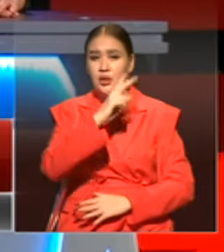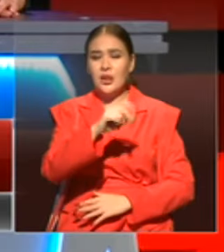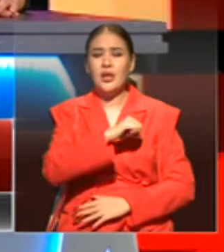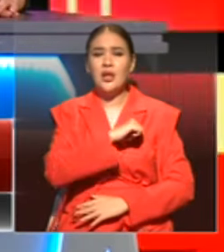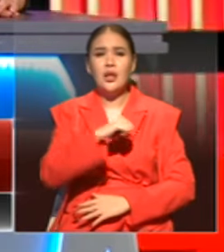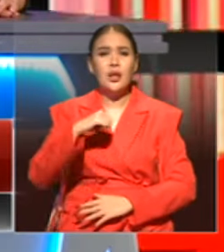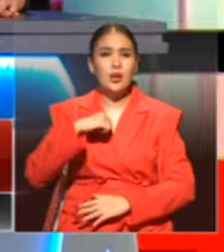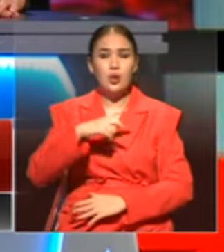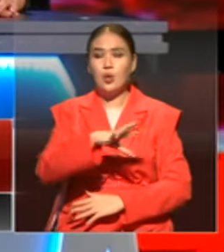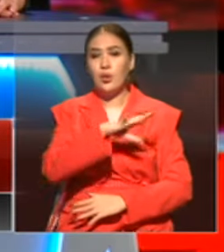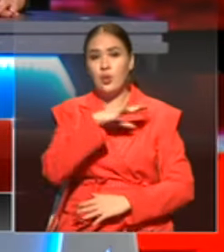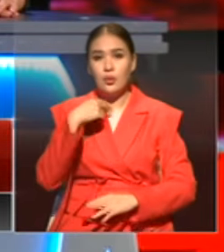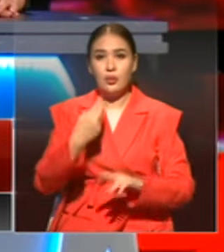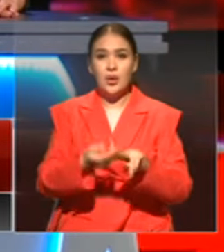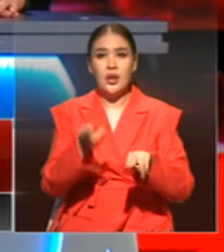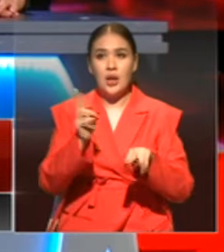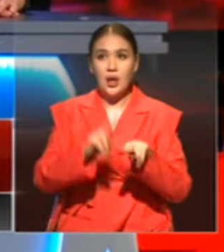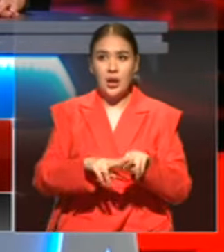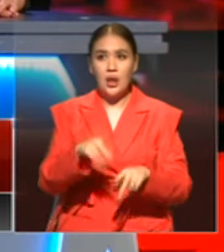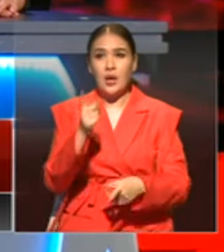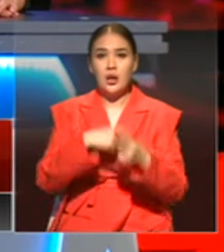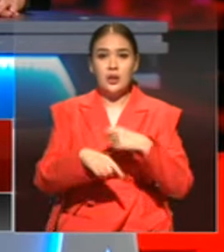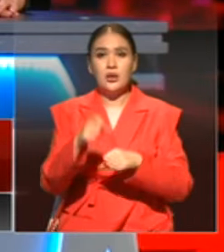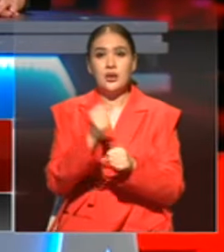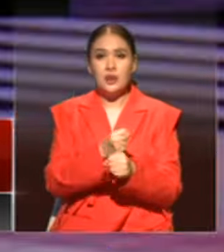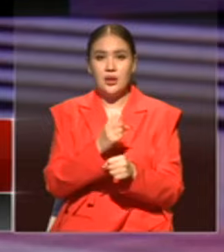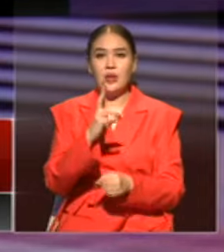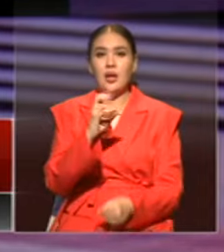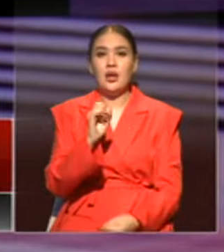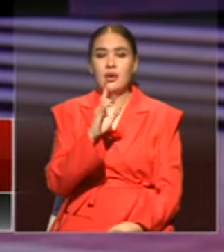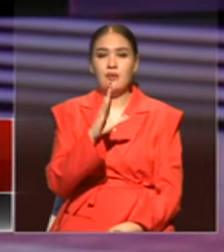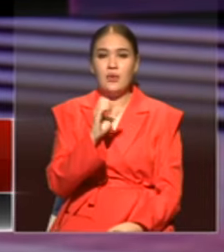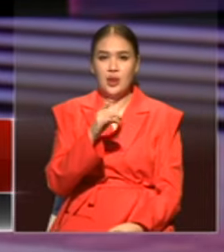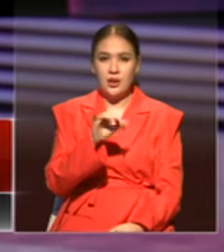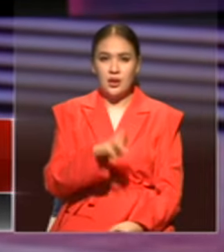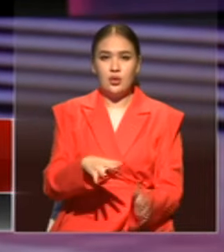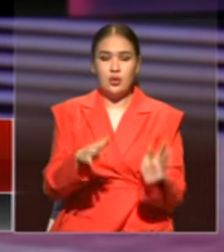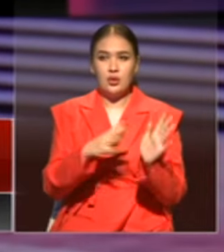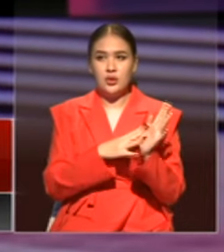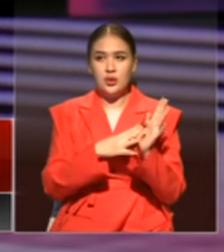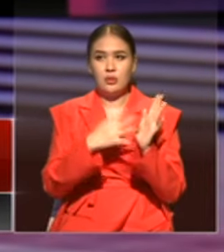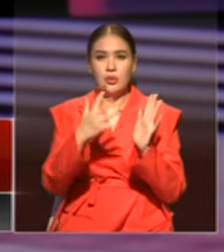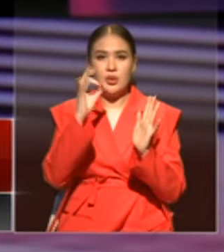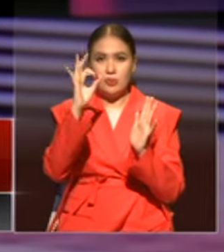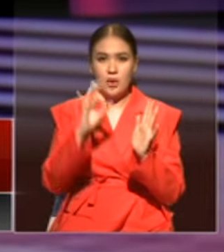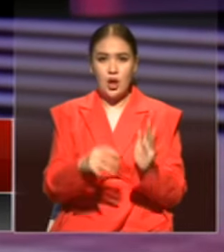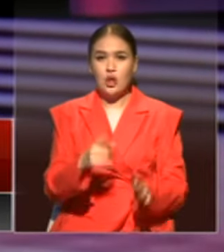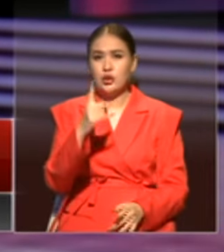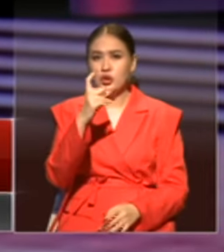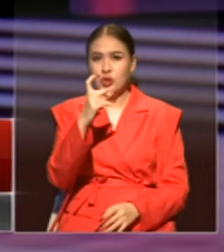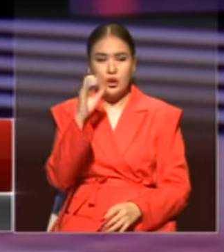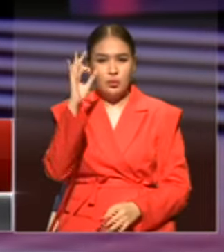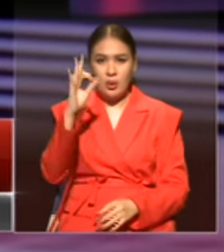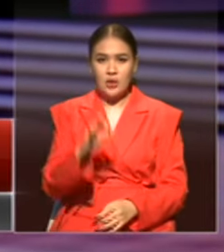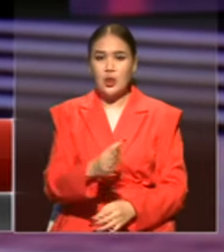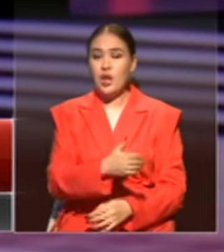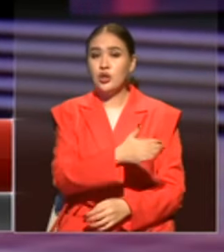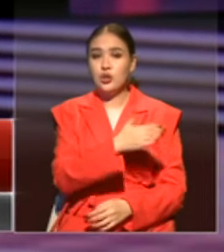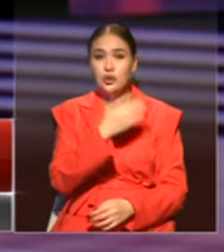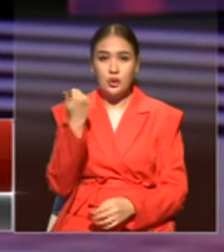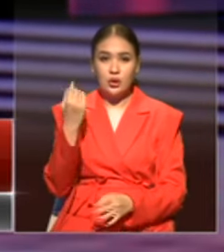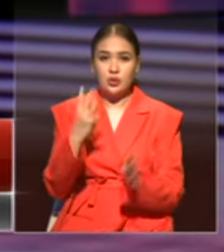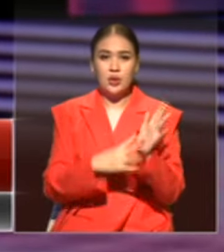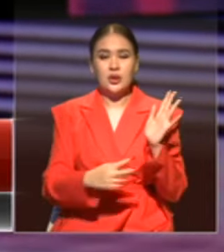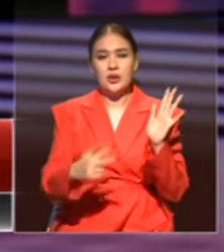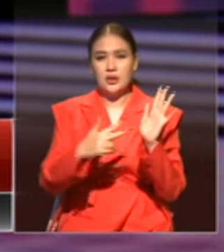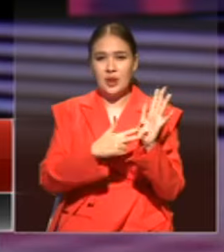және көп мына қайтадан өңдеп шығаратын ол Норвегия. 98%-ға дейін. 100%-ға дейін өңдеп, қайтадан өңдейтін ел жоқ. 98%-ға дейін